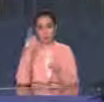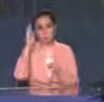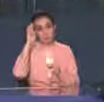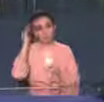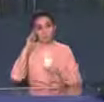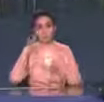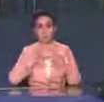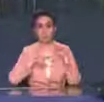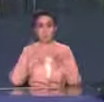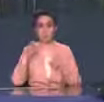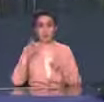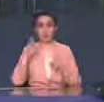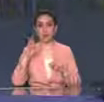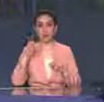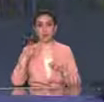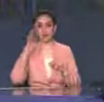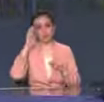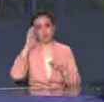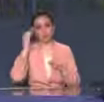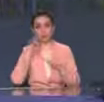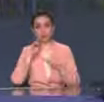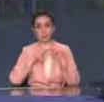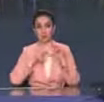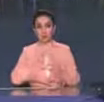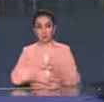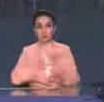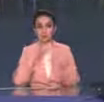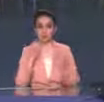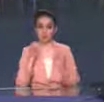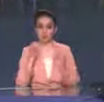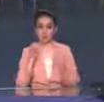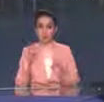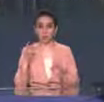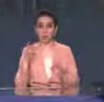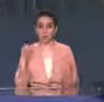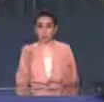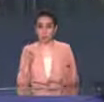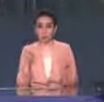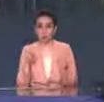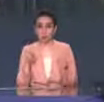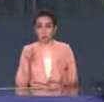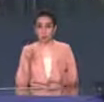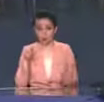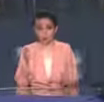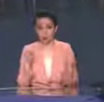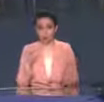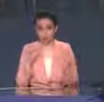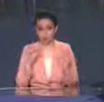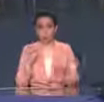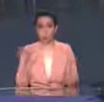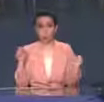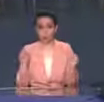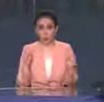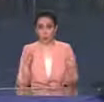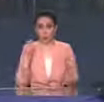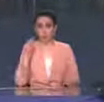а как должно быть правильно совершенно верно ледяной холод холод и так ледяной холод и